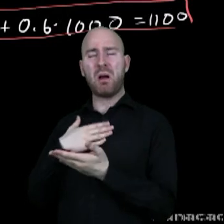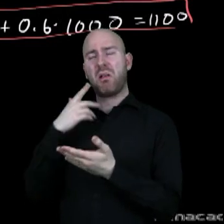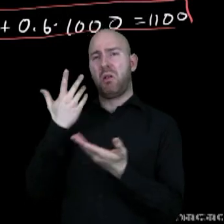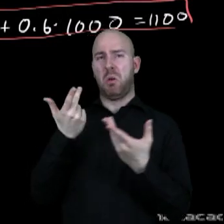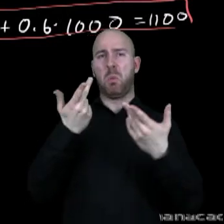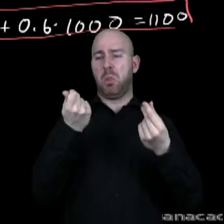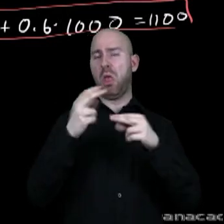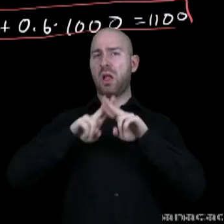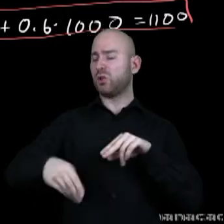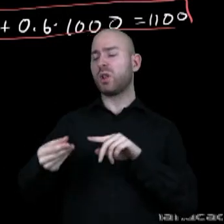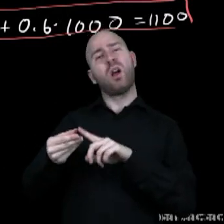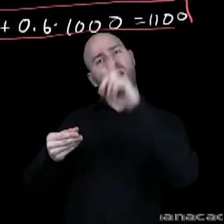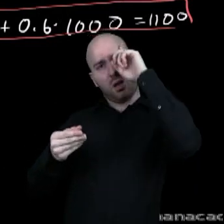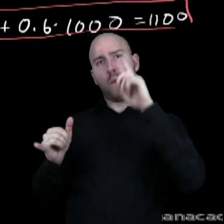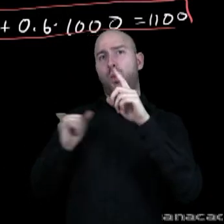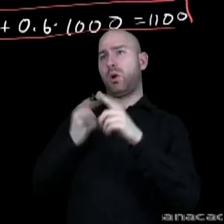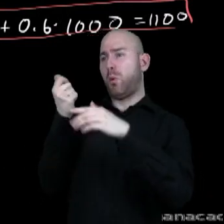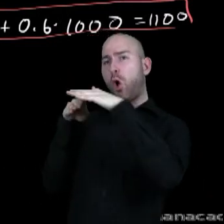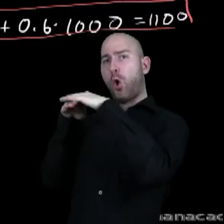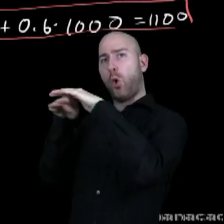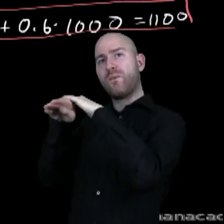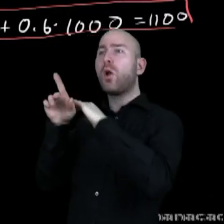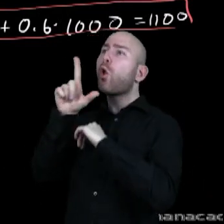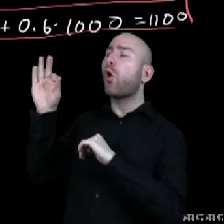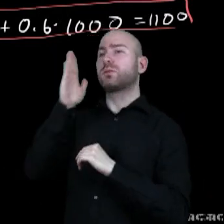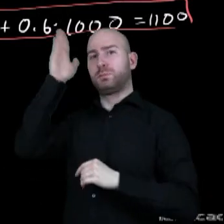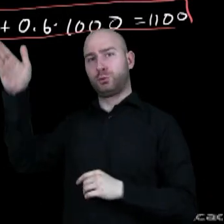trzeba. Będę teraz więcej oszczędzać na czarną godzinę.